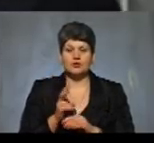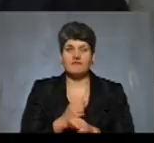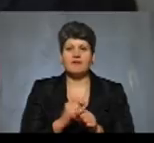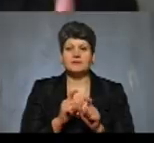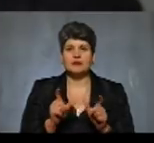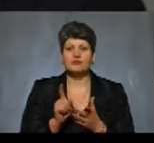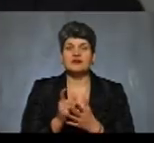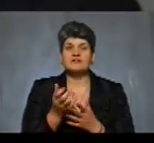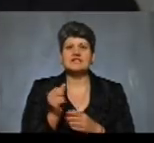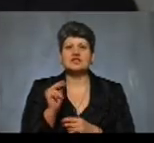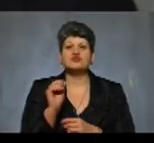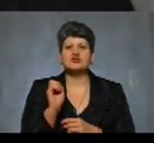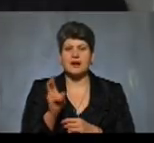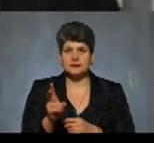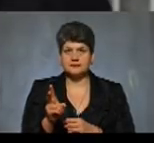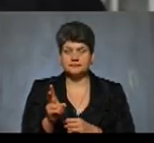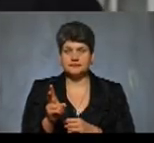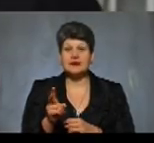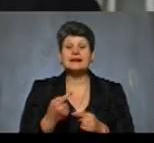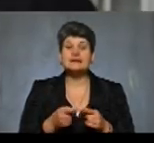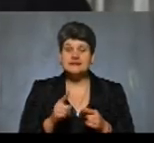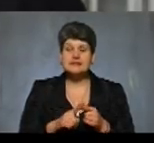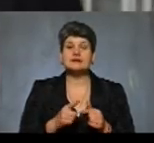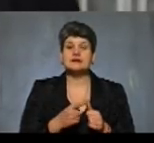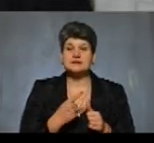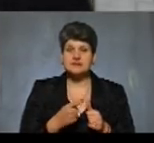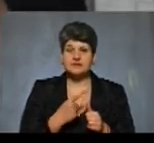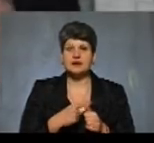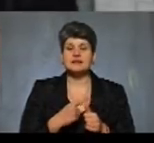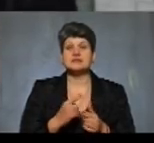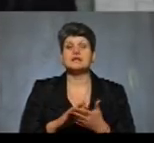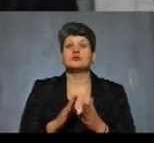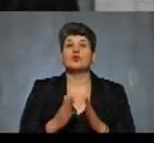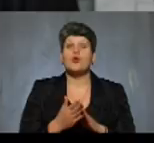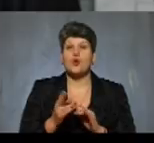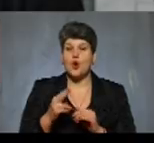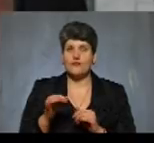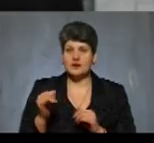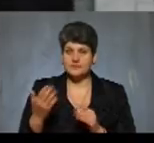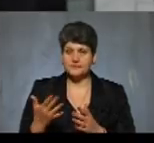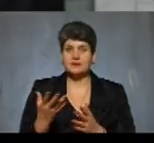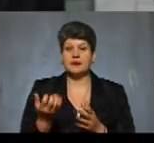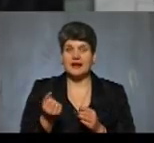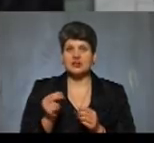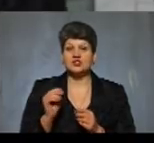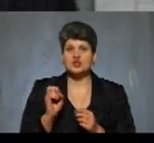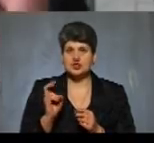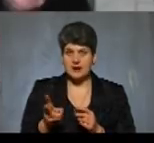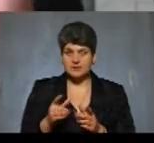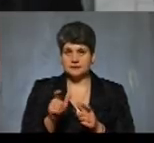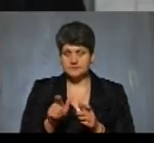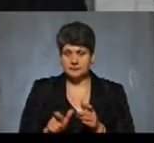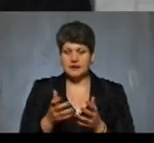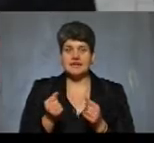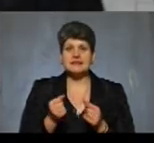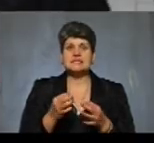чергу повинен взяти чек. Оце вже називається цивільно-правовий договір. Він бере чек, бере цей сертифікат, бере